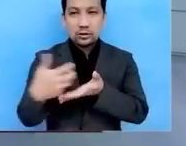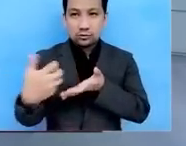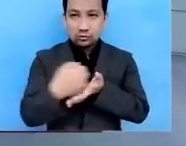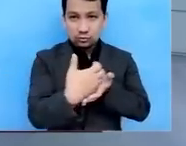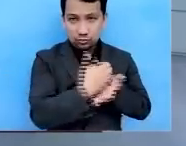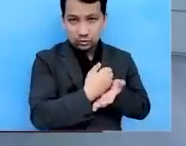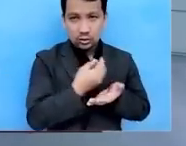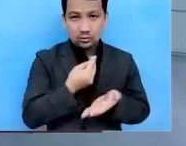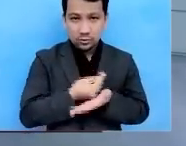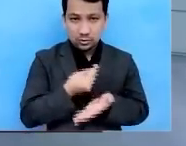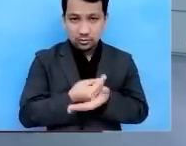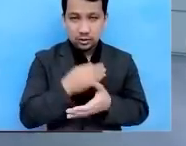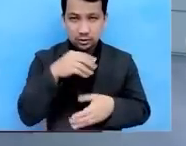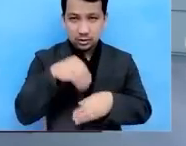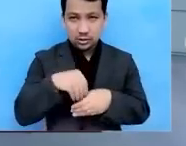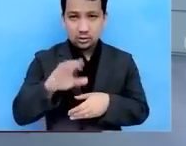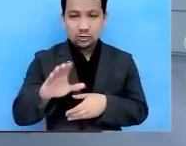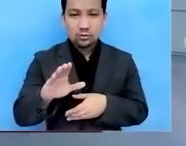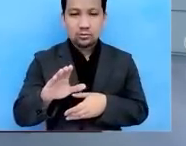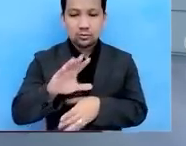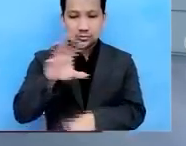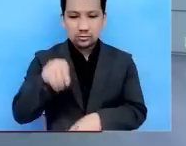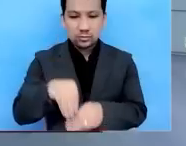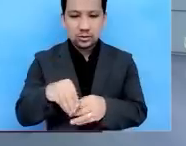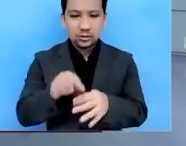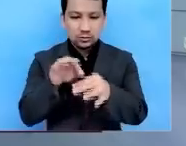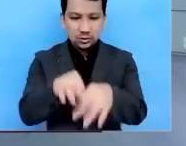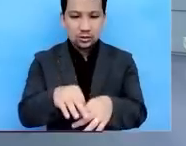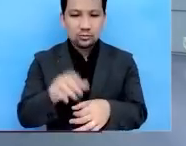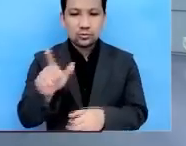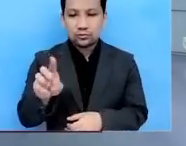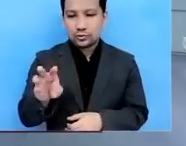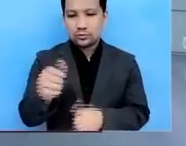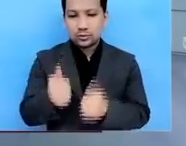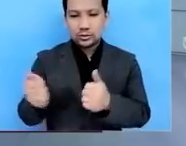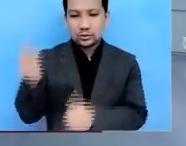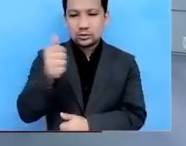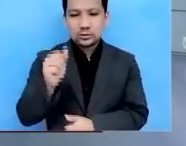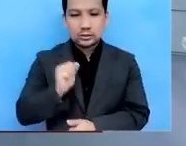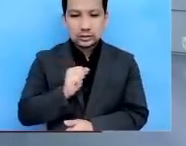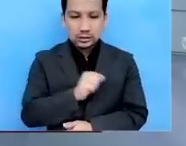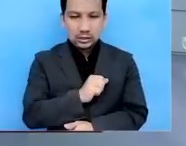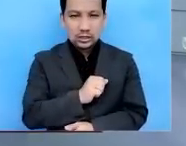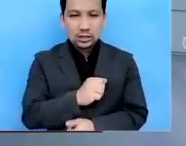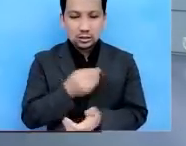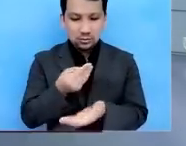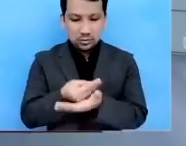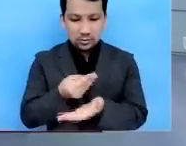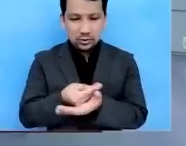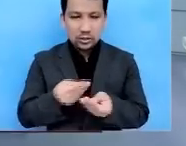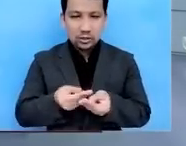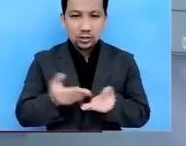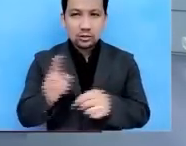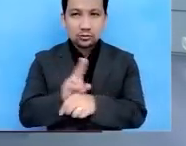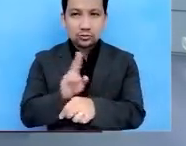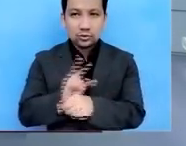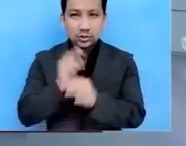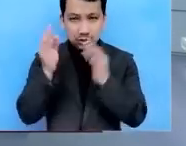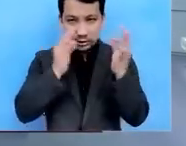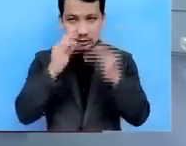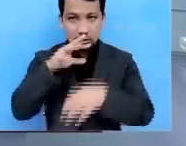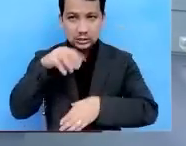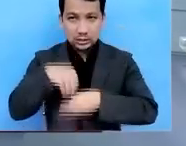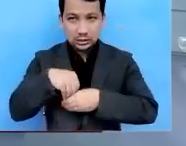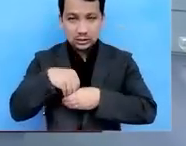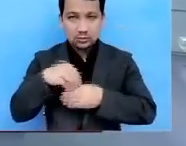inmates para sa kanyang pagtakbo sa Senado noong 2016 elections. Ang perang yan galing daw sa drug trade sa loob